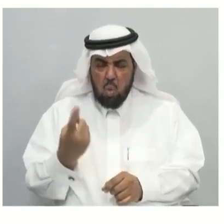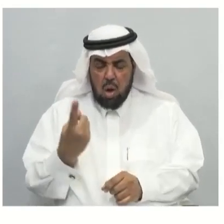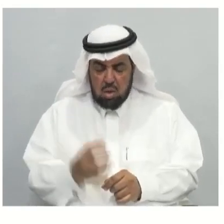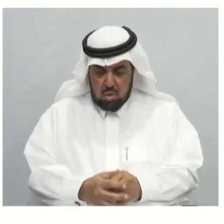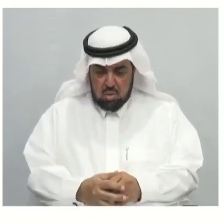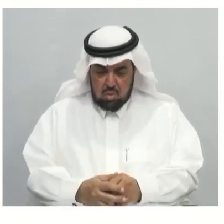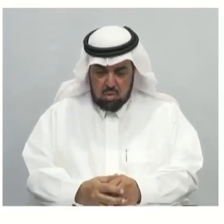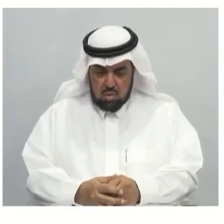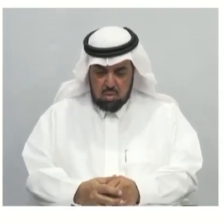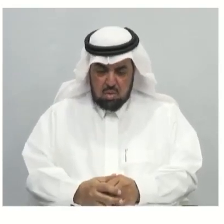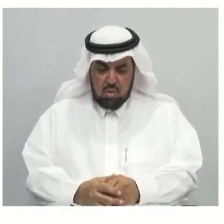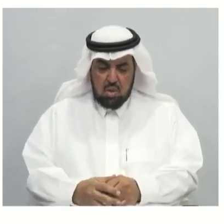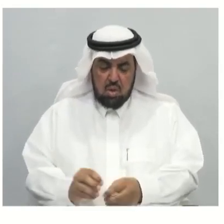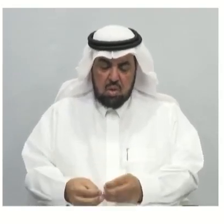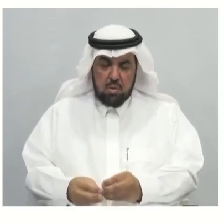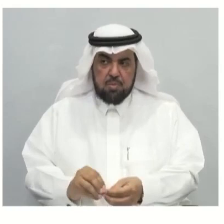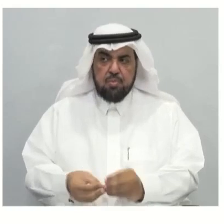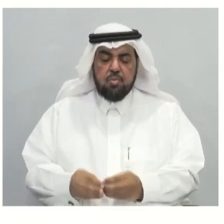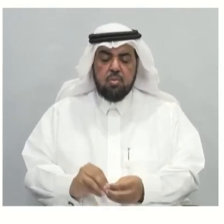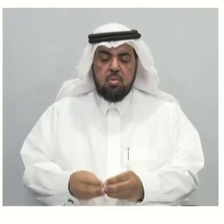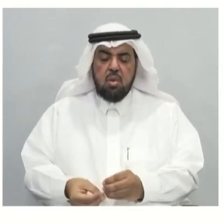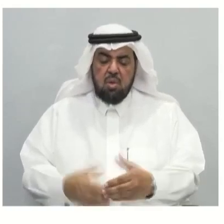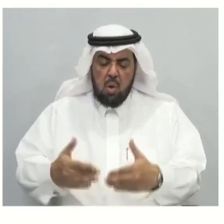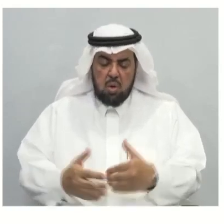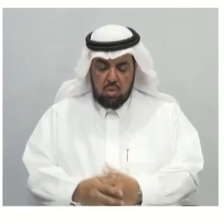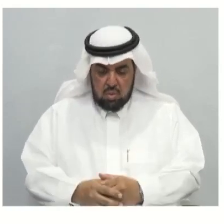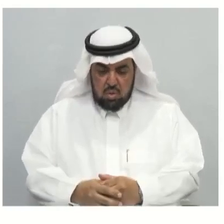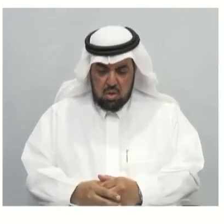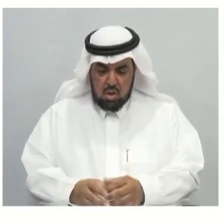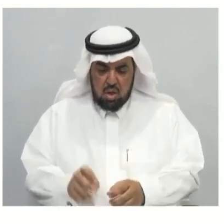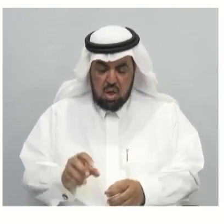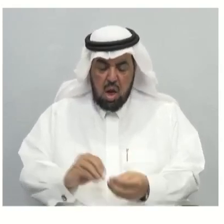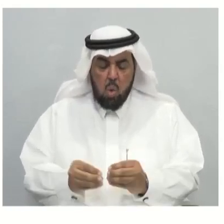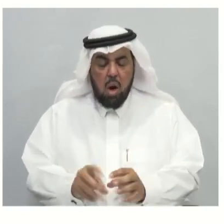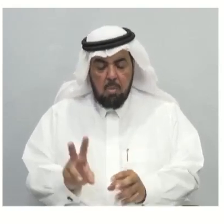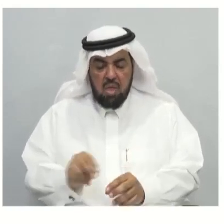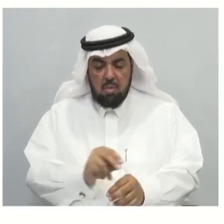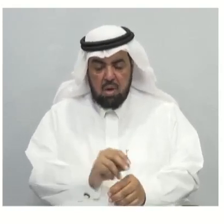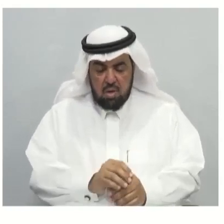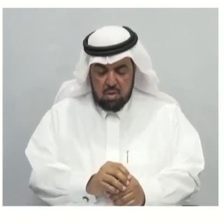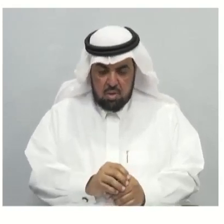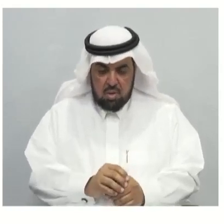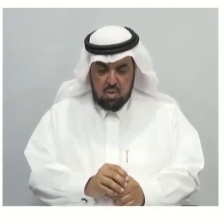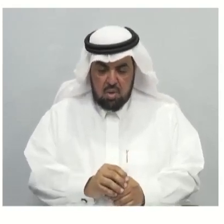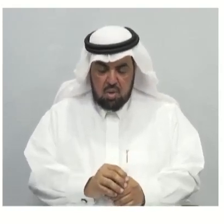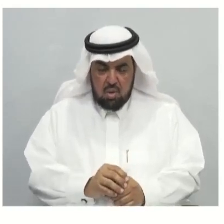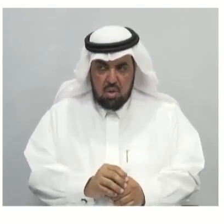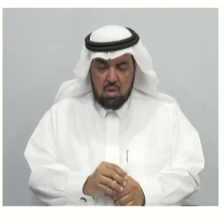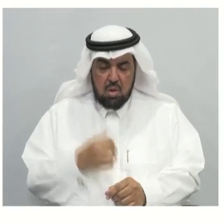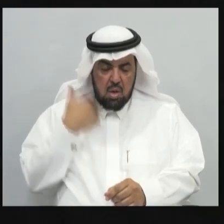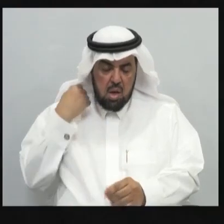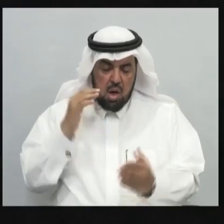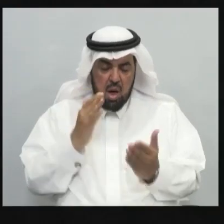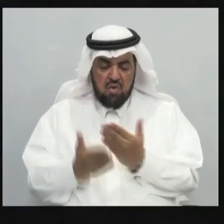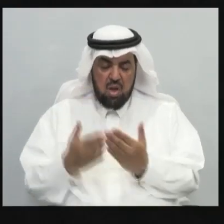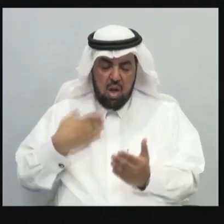حجم الخط واحد فهنالك في التوازن ايضا التباين في الالوان ما معنى التباين في الالوان الخلفيه